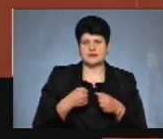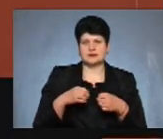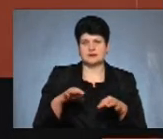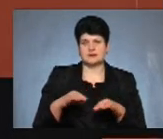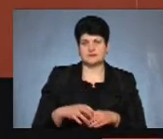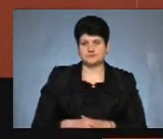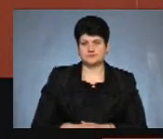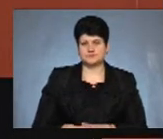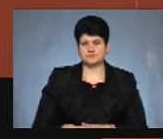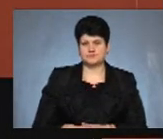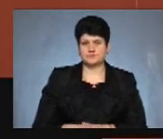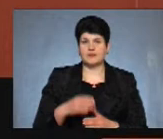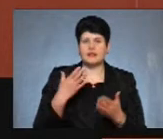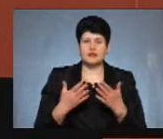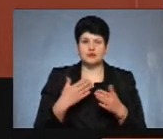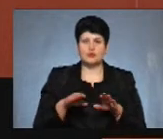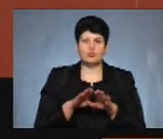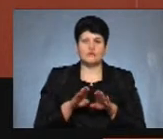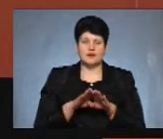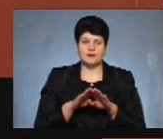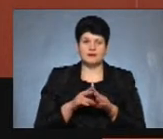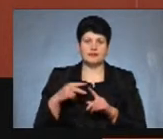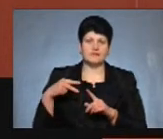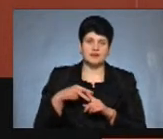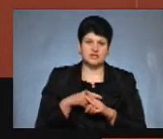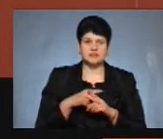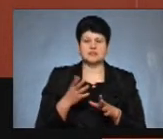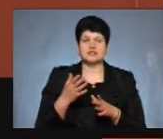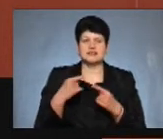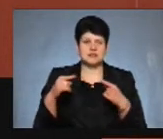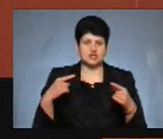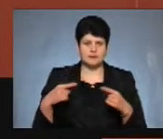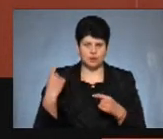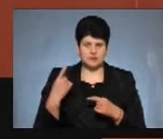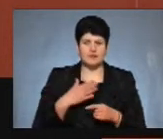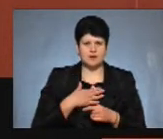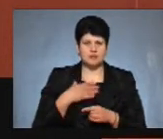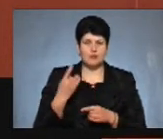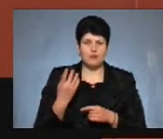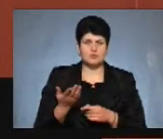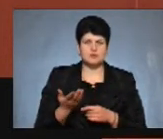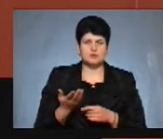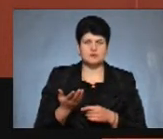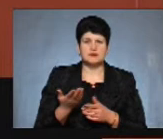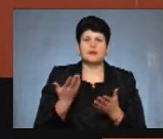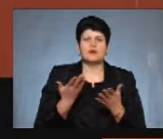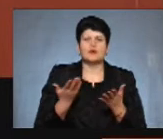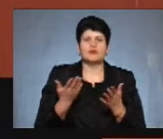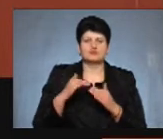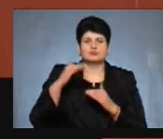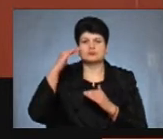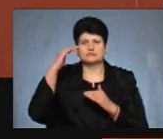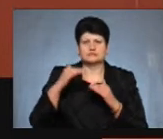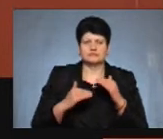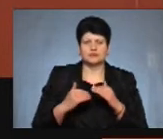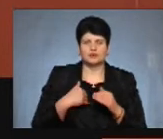засобу. Якщо порівняти навантаження при розмитненні з іншими областями, то наша область на якому щаблі? Тобто, чи в нас